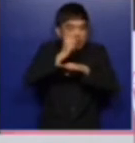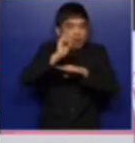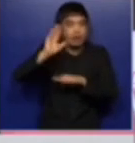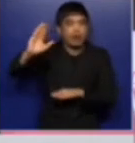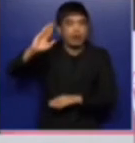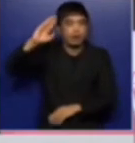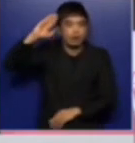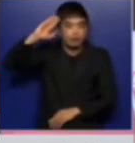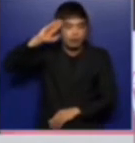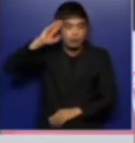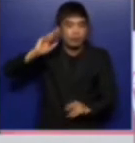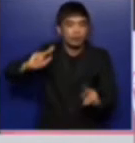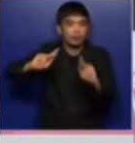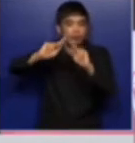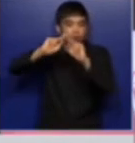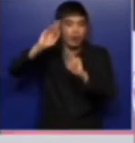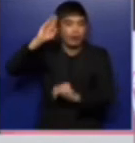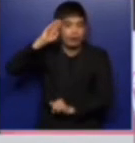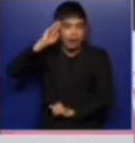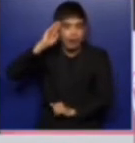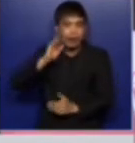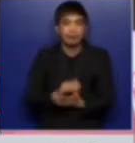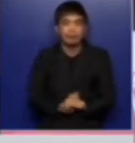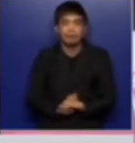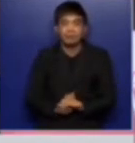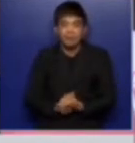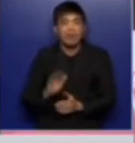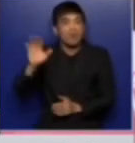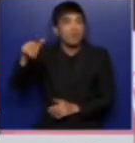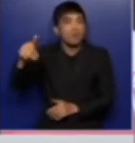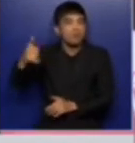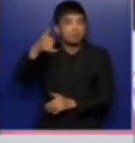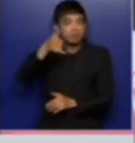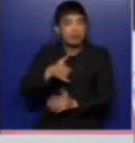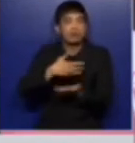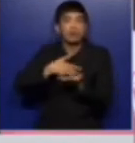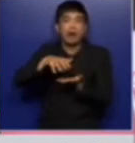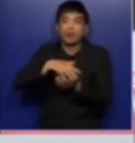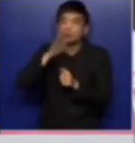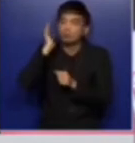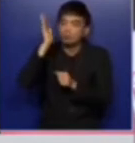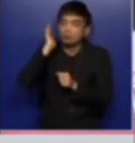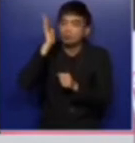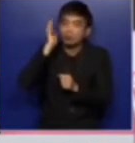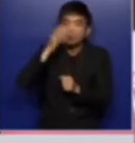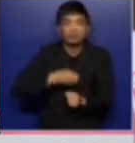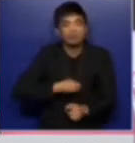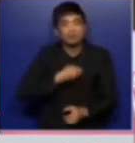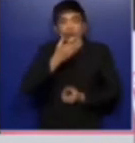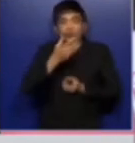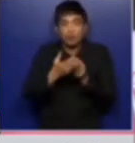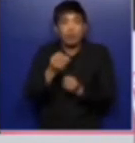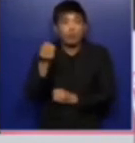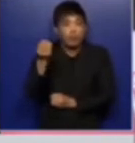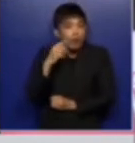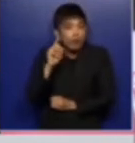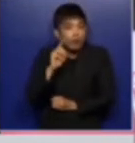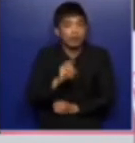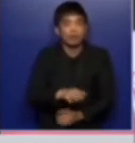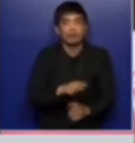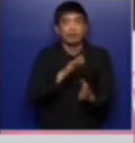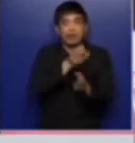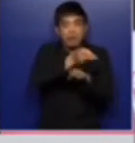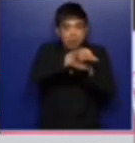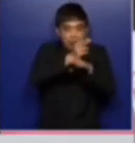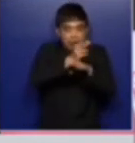เจ้าหน้าที่ได้ชี้แจงด้วยความภูมิใจว่าปืนใหญ่ของไทยยิ